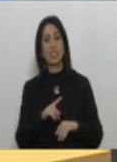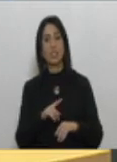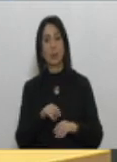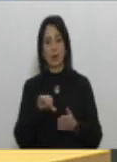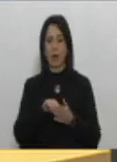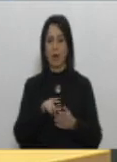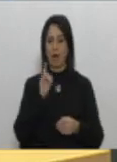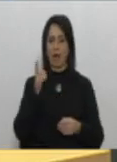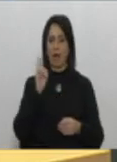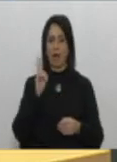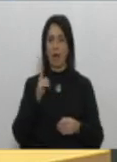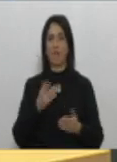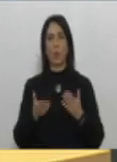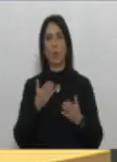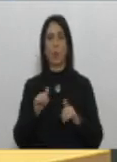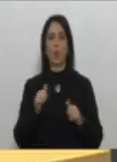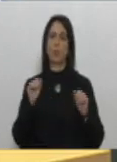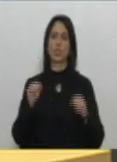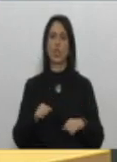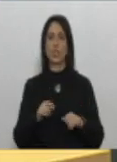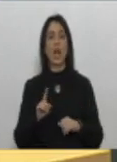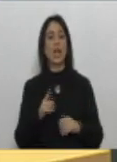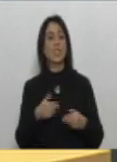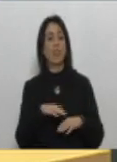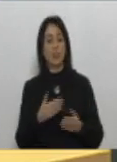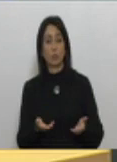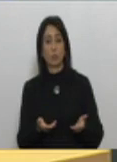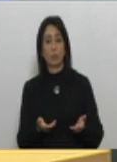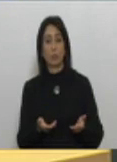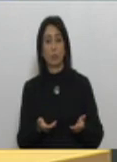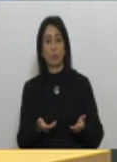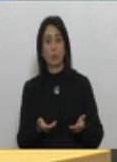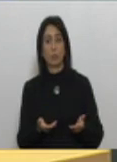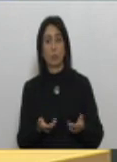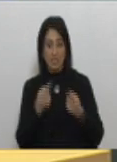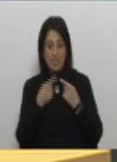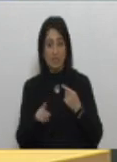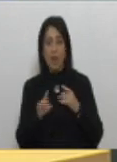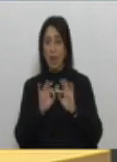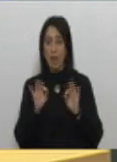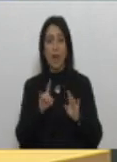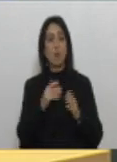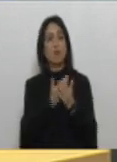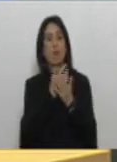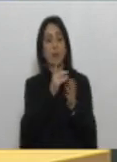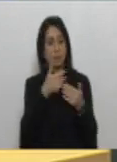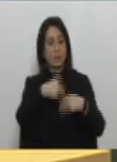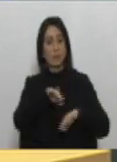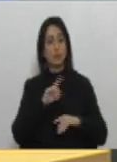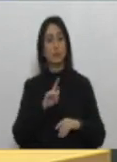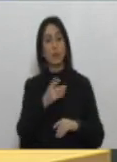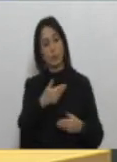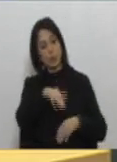და ისაუბრეთ იმაზე, რომ თურმე ეს როგორ შეიძლება და რას გვთავაზობთ? ალტერნატივა უთხარით ჩვენ საზოგადოებას.